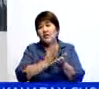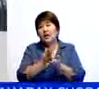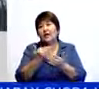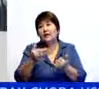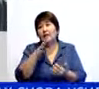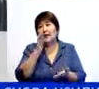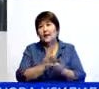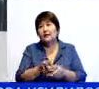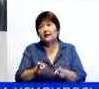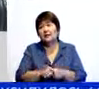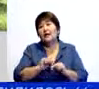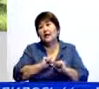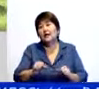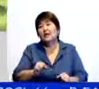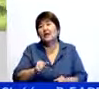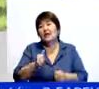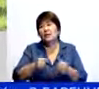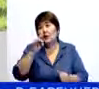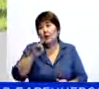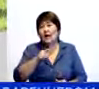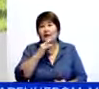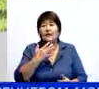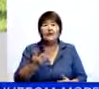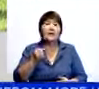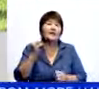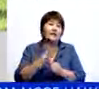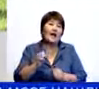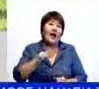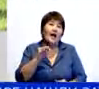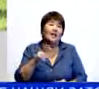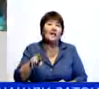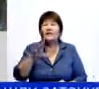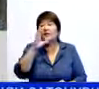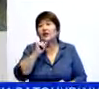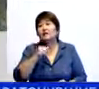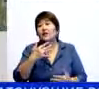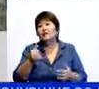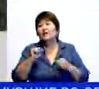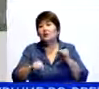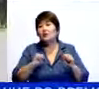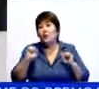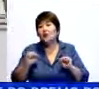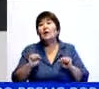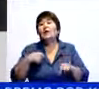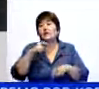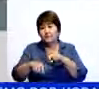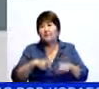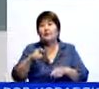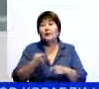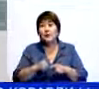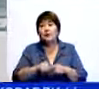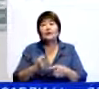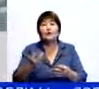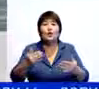момент являюсь многократным чемпионом Казахстана и многократным чемпионом Центральной Азии. И самый доступный вид спорта – это бег. Вам нужны просто